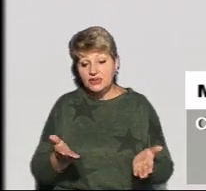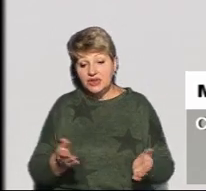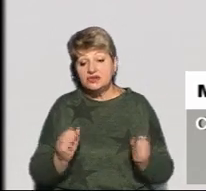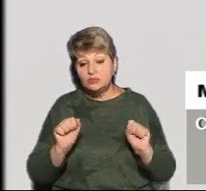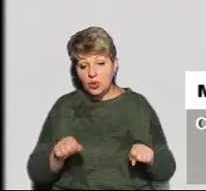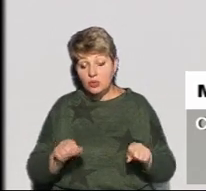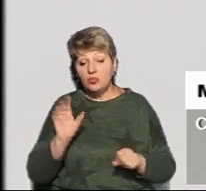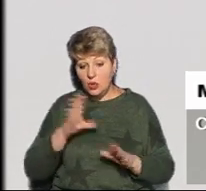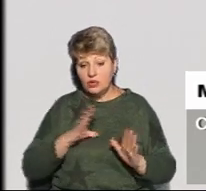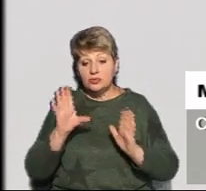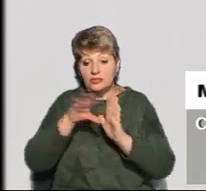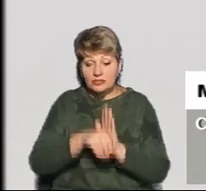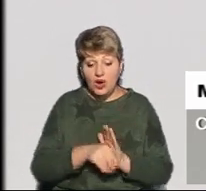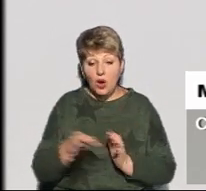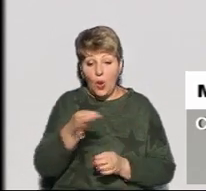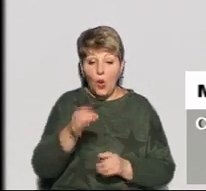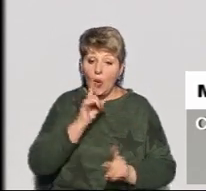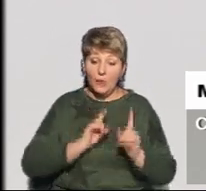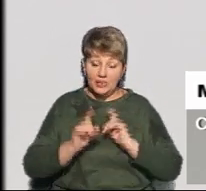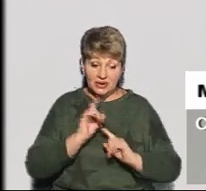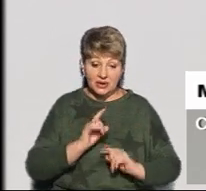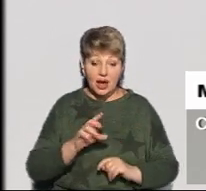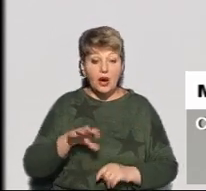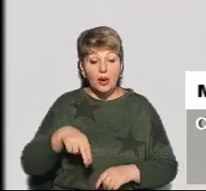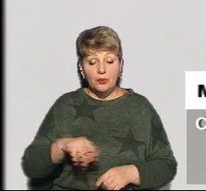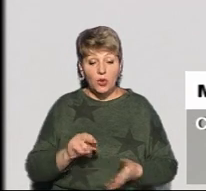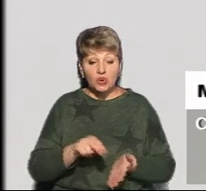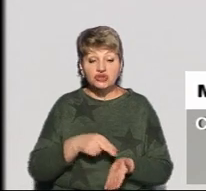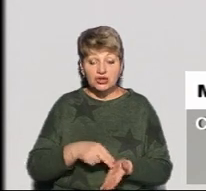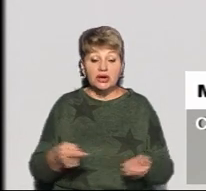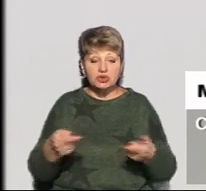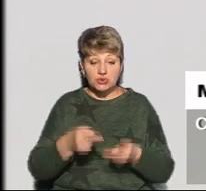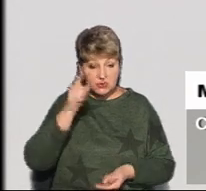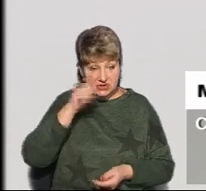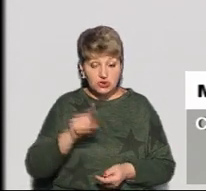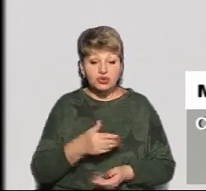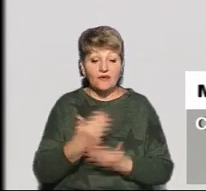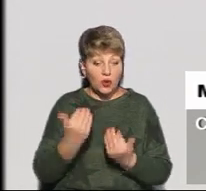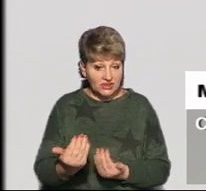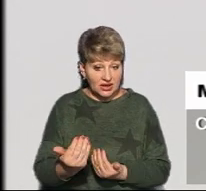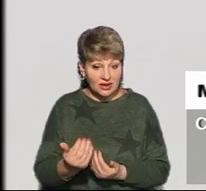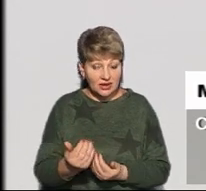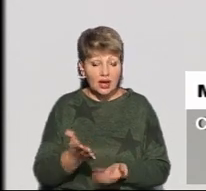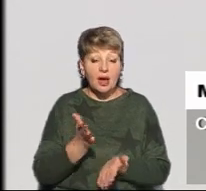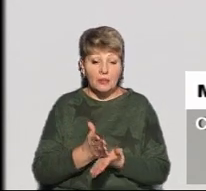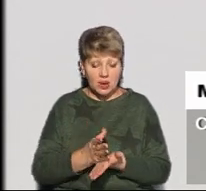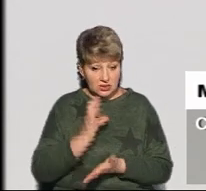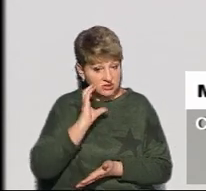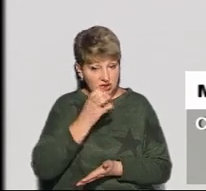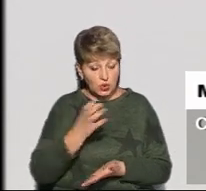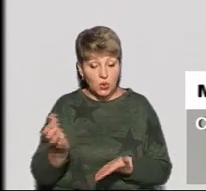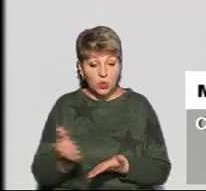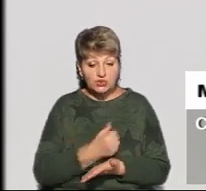можливо, навіть зайдуть в облради, але по Черкащині точно знаю, що вони мали дуже такий серйозний